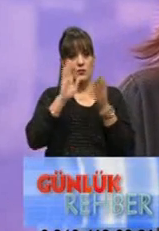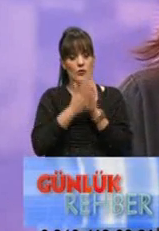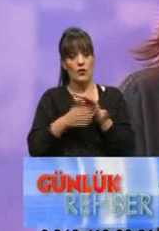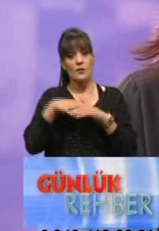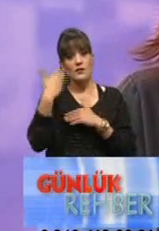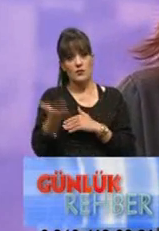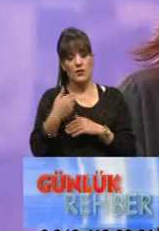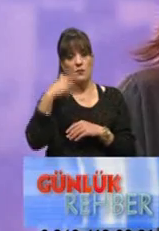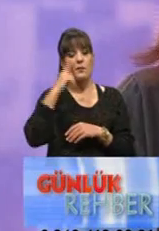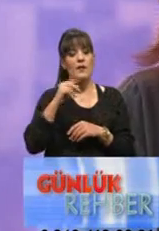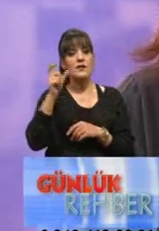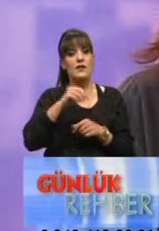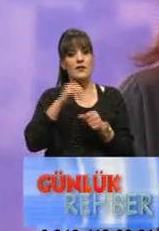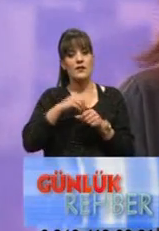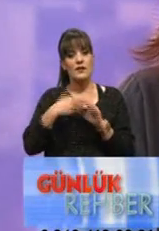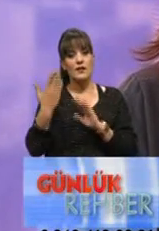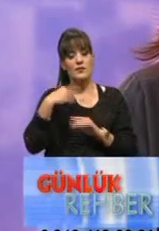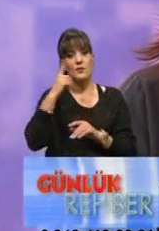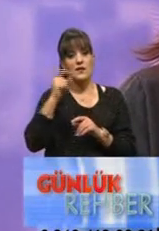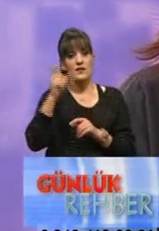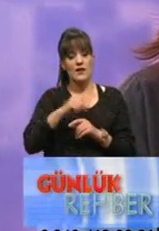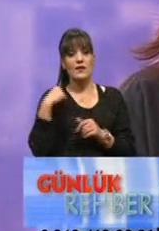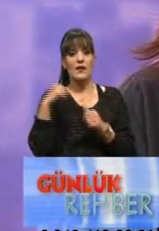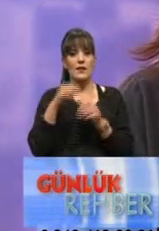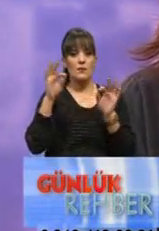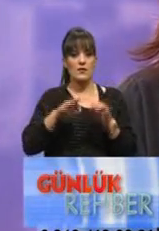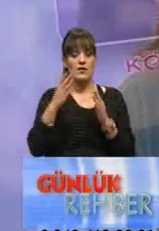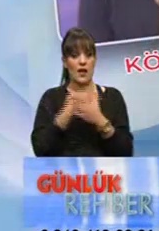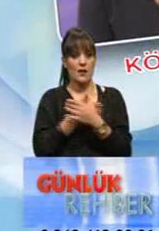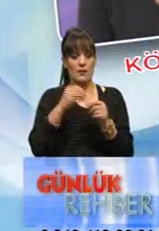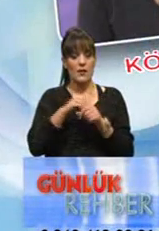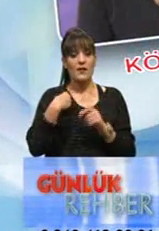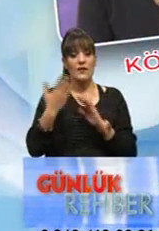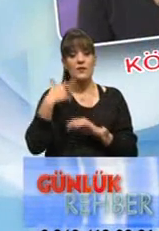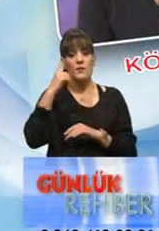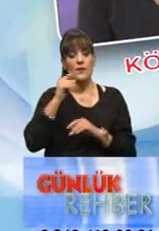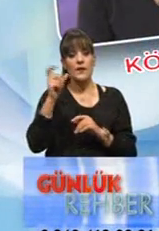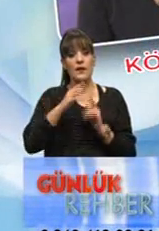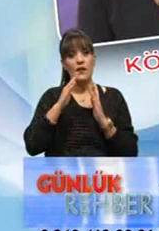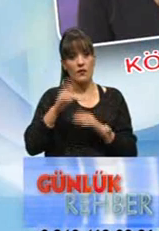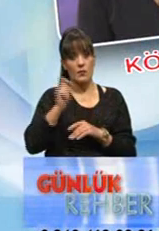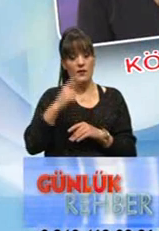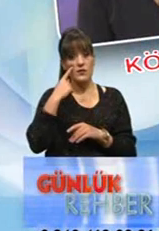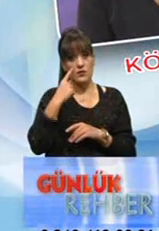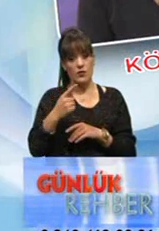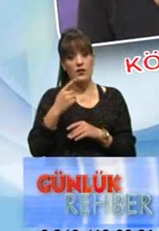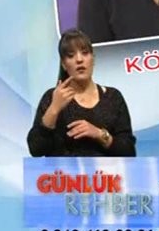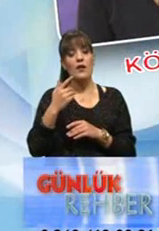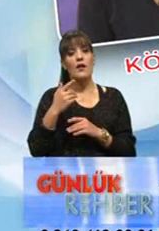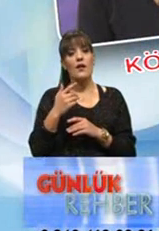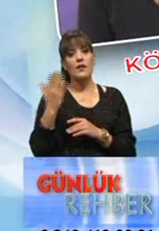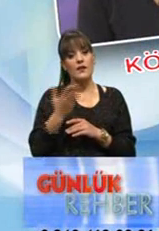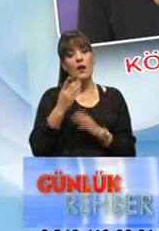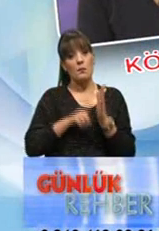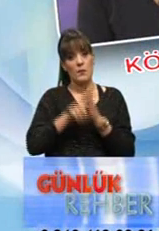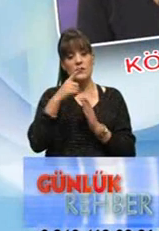döneminin ardından geçtiğimiz Mayıs ayında başladık kelebeğe. Çok güzel. Geçen Mayıs ayından beri sürdürdüğünüze göre ve devam ettiğine göre de